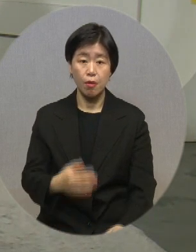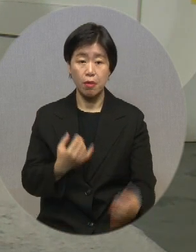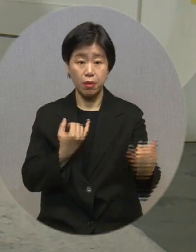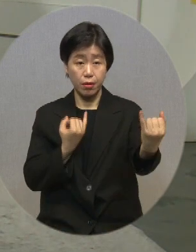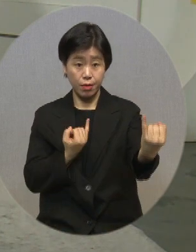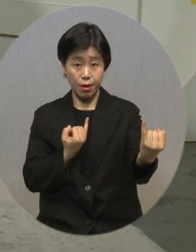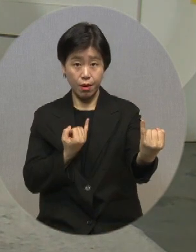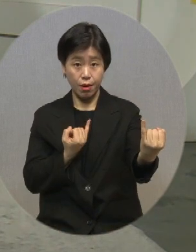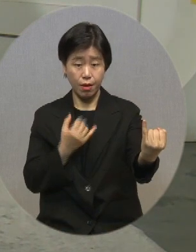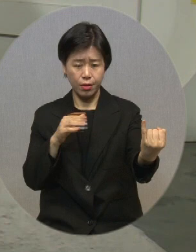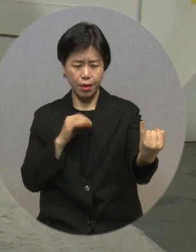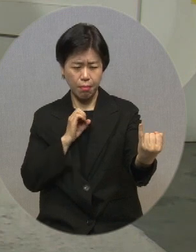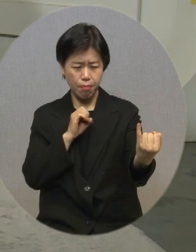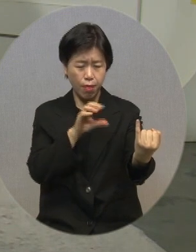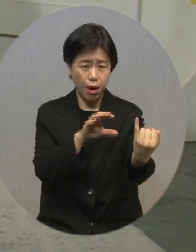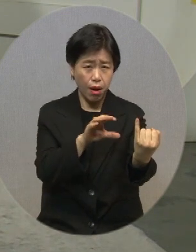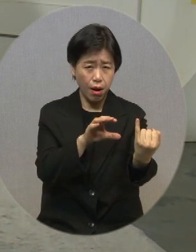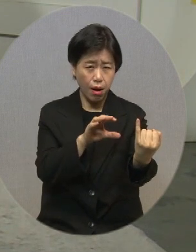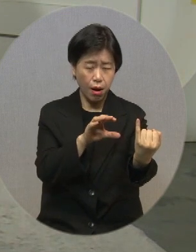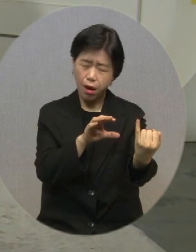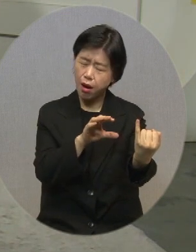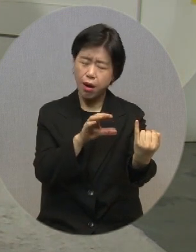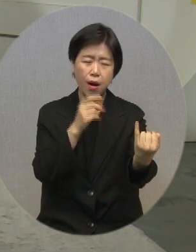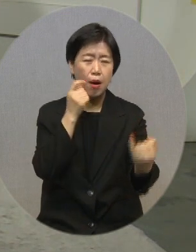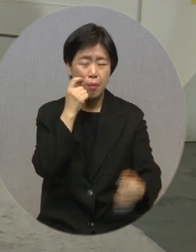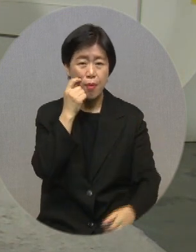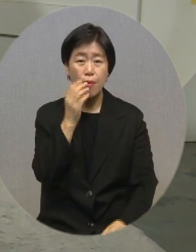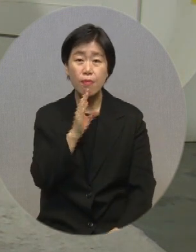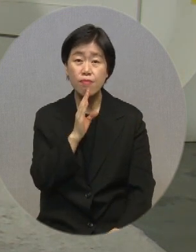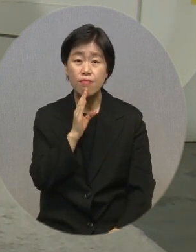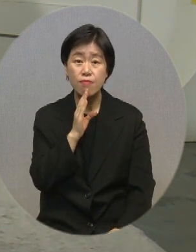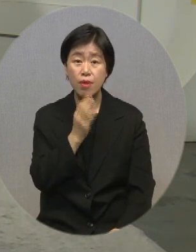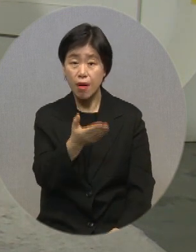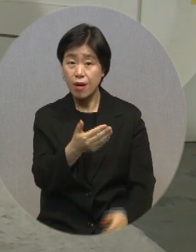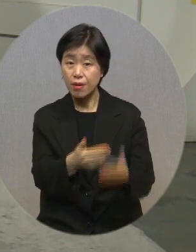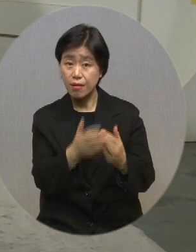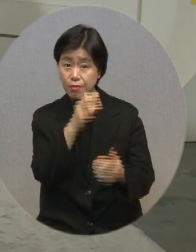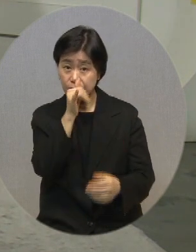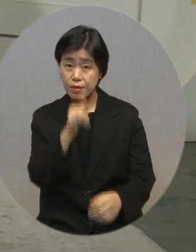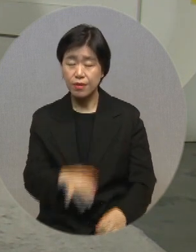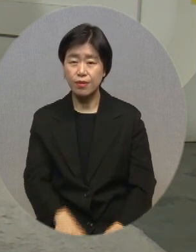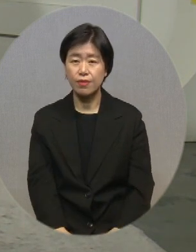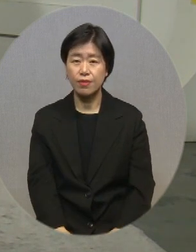있는데도 여자이기 때문에 그걸 참고 못하고 이렇게 돌아서서 울고 그런 적이 많이 있으세요?